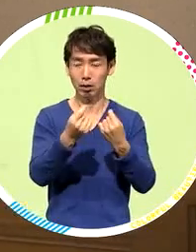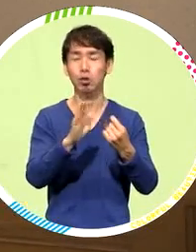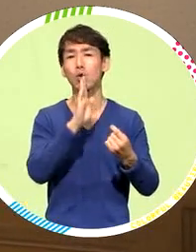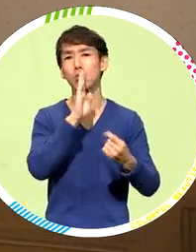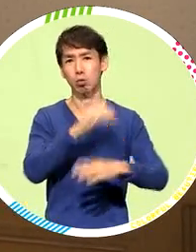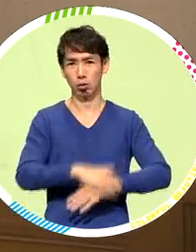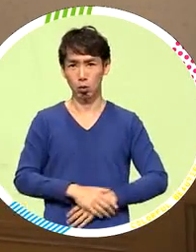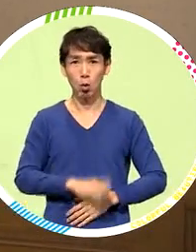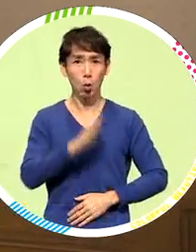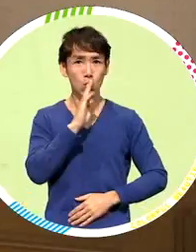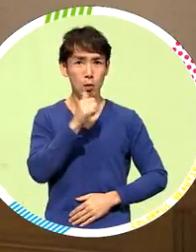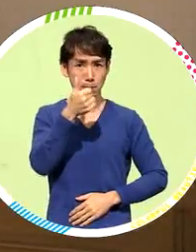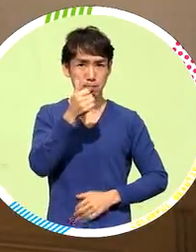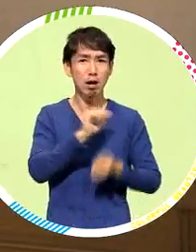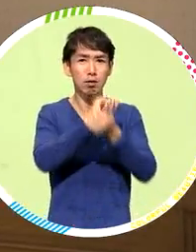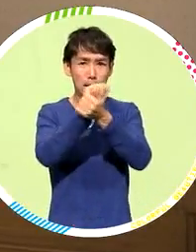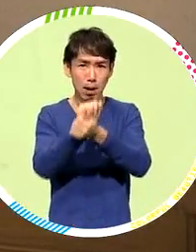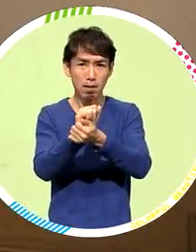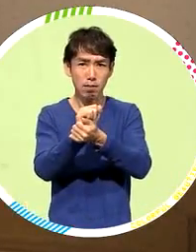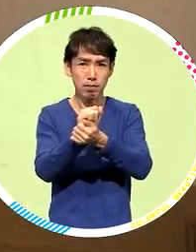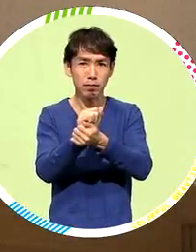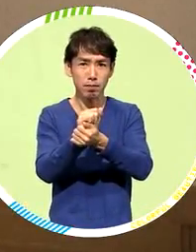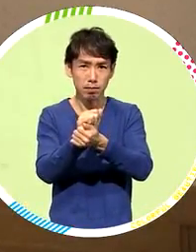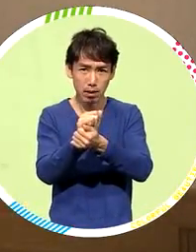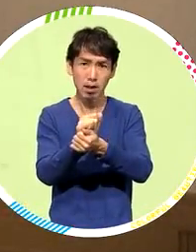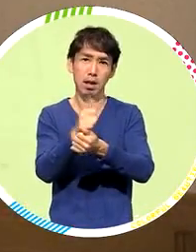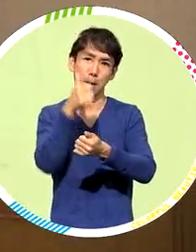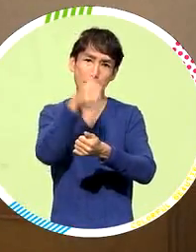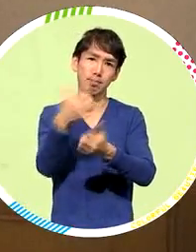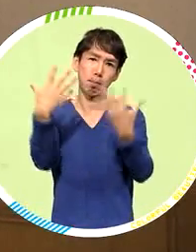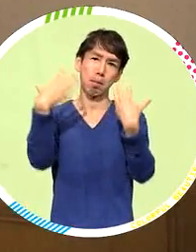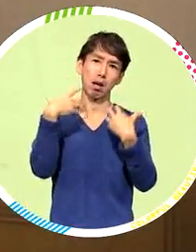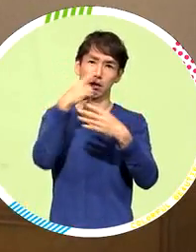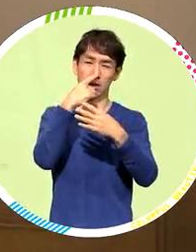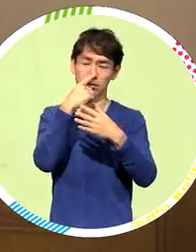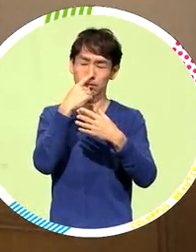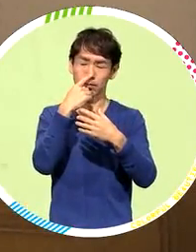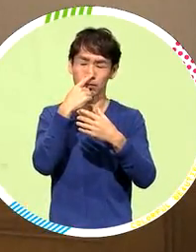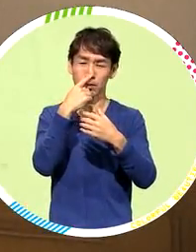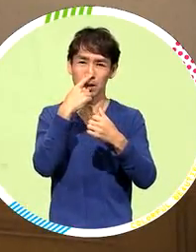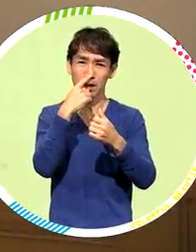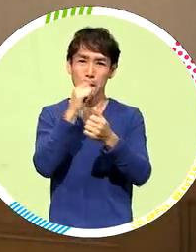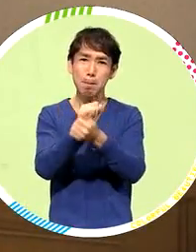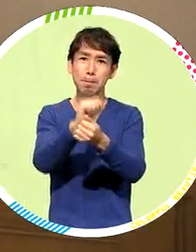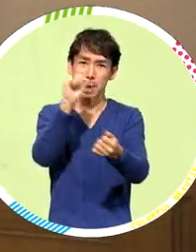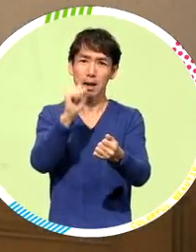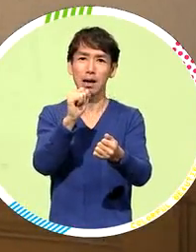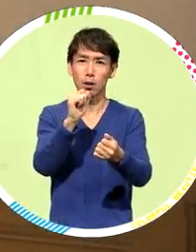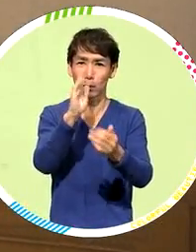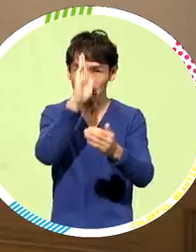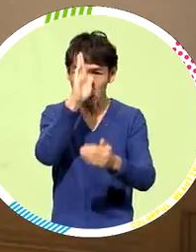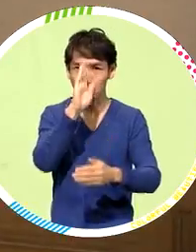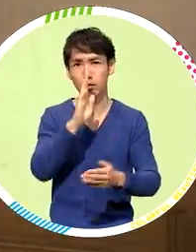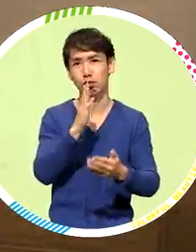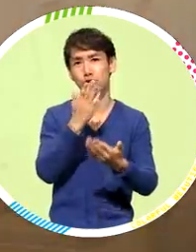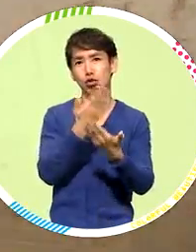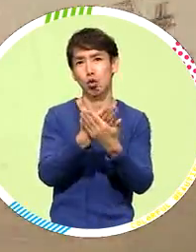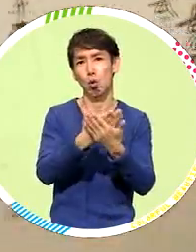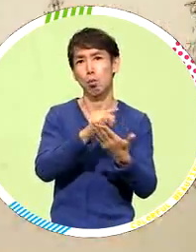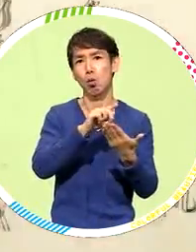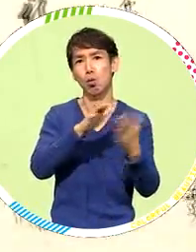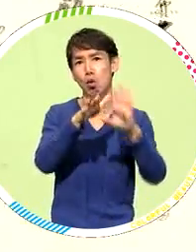は捕まって罰を受けるんですけれどもどうぞお裁きはおやめくださいという風におね対応している